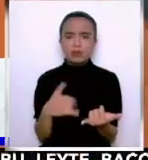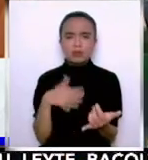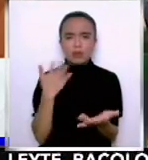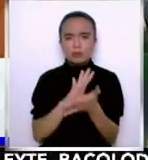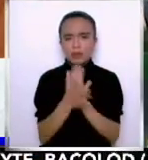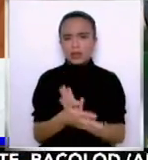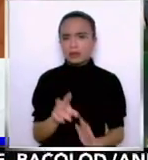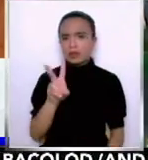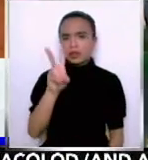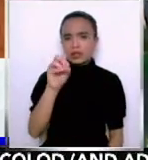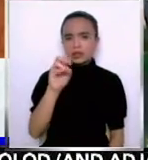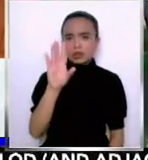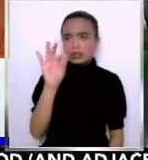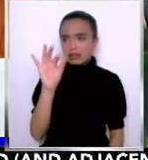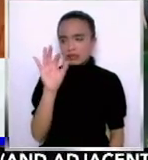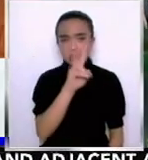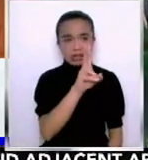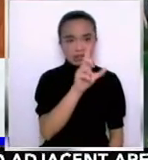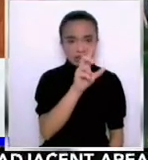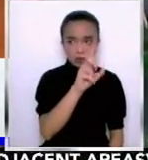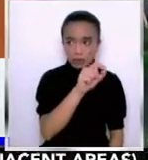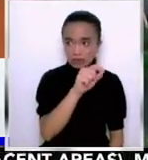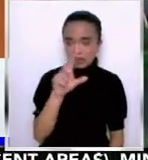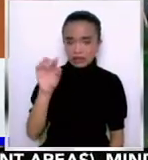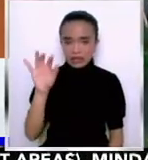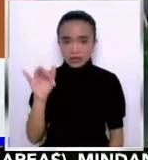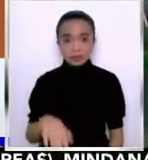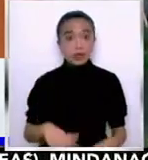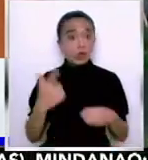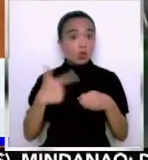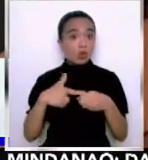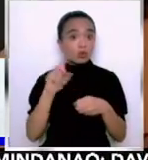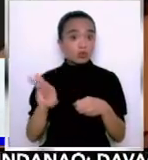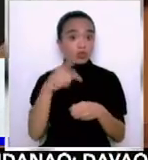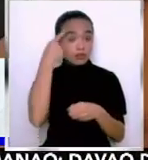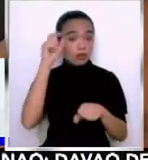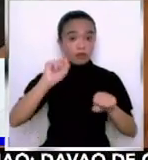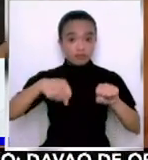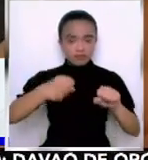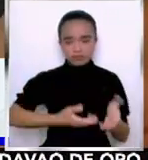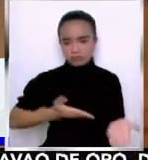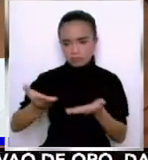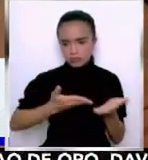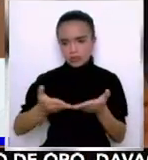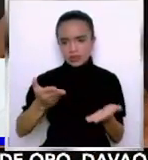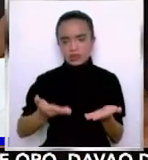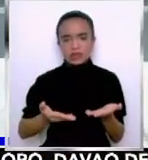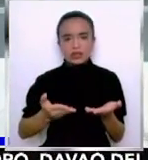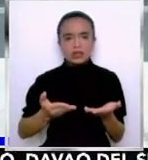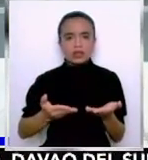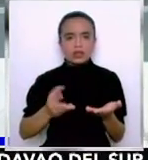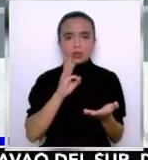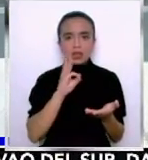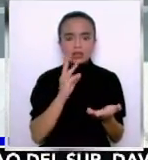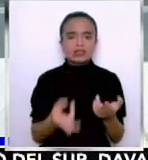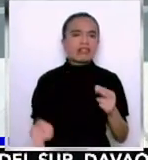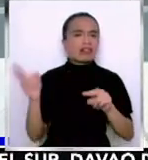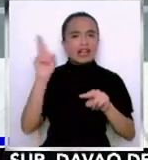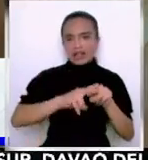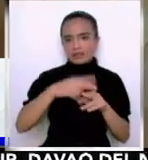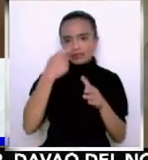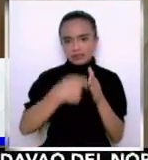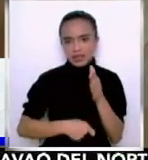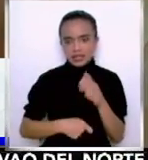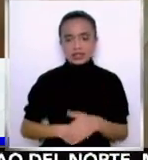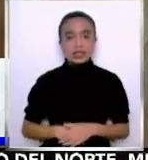19. Ang gasolina na gamit ang kanilang motor pang deliver ng tubig, sumipa na rin ang presyo. Napipilita namang